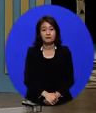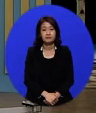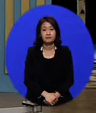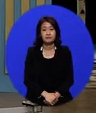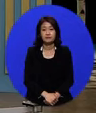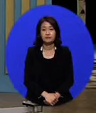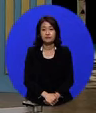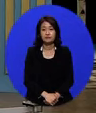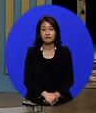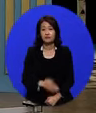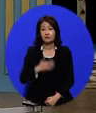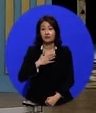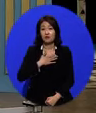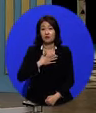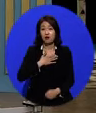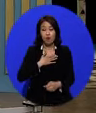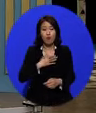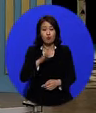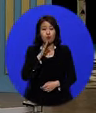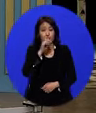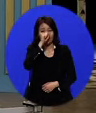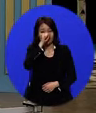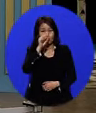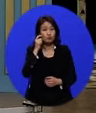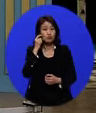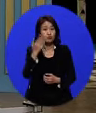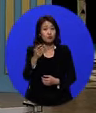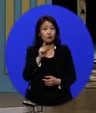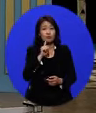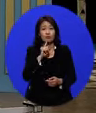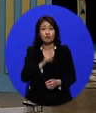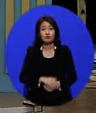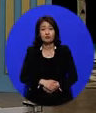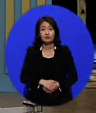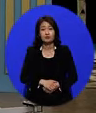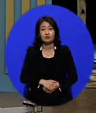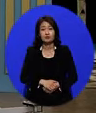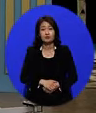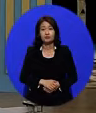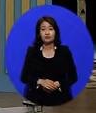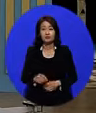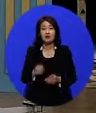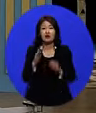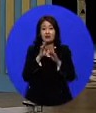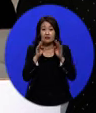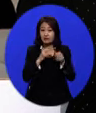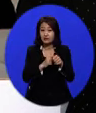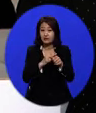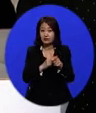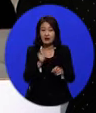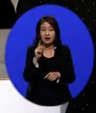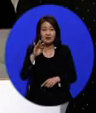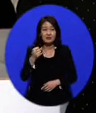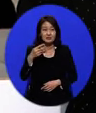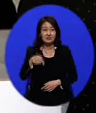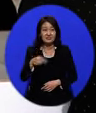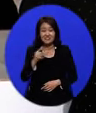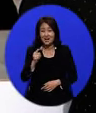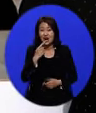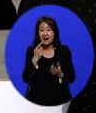마부가 사라졌을까요? 네, 굉장히 좋은 질문입니다. 예, 우리 사회자님은 하브르타시 교육을 받으신 것